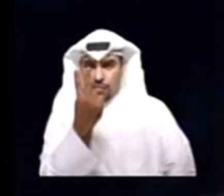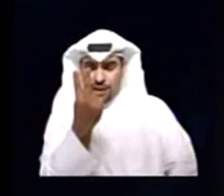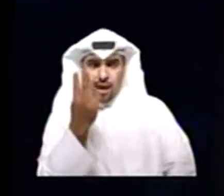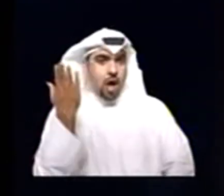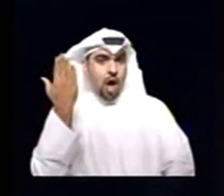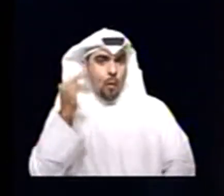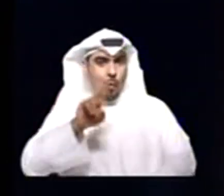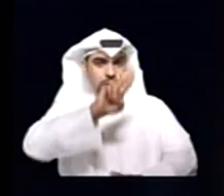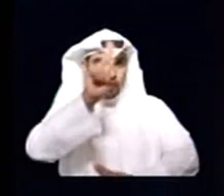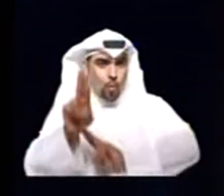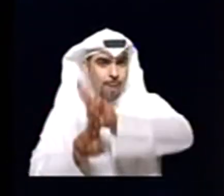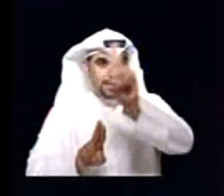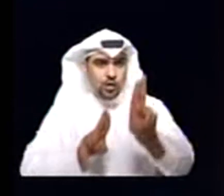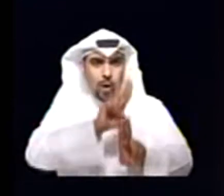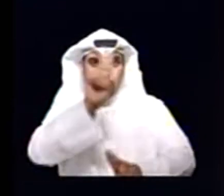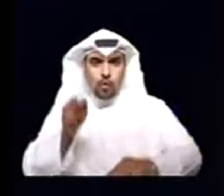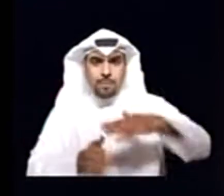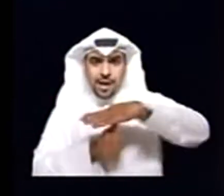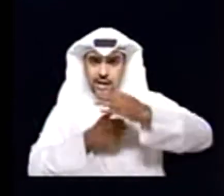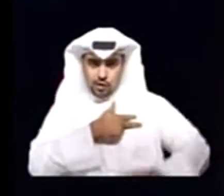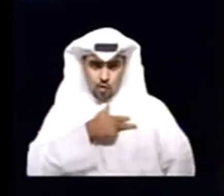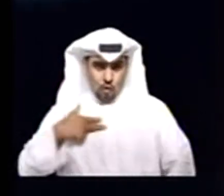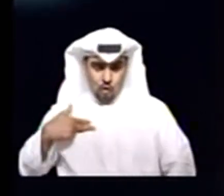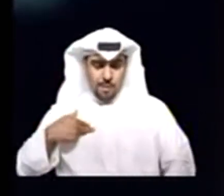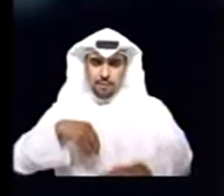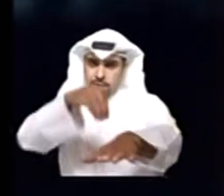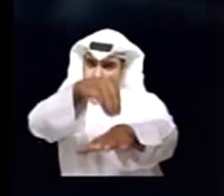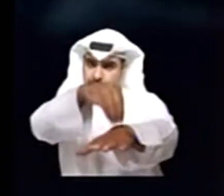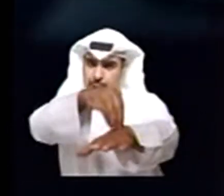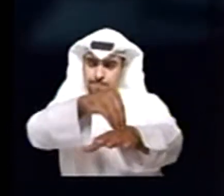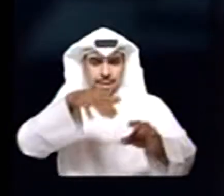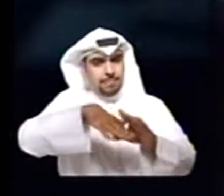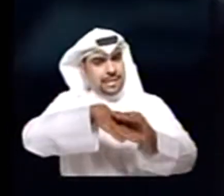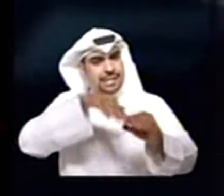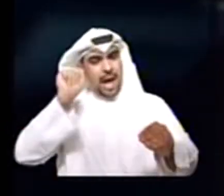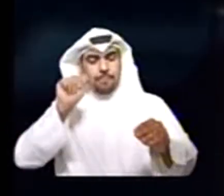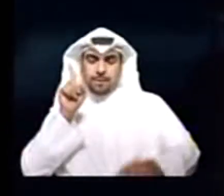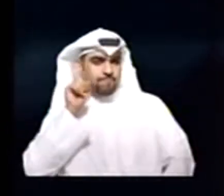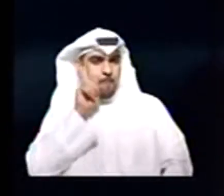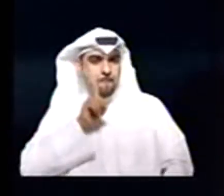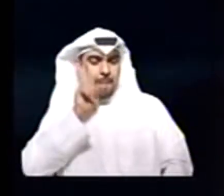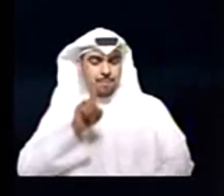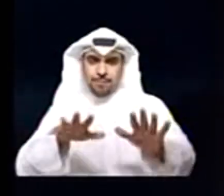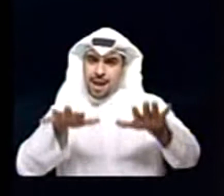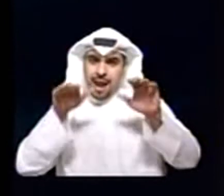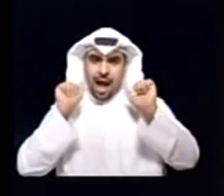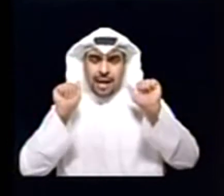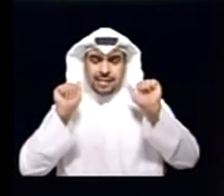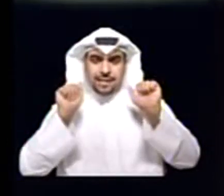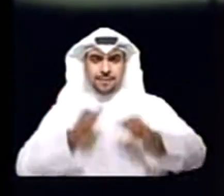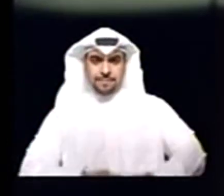يطلبان فيه سحب استجوابهما الموجه إلى سمو الشيخ جابر المبارك الحمد الصباح رئيس مجلس